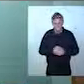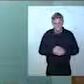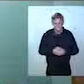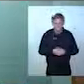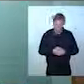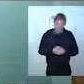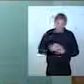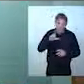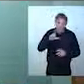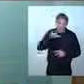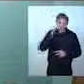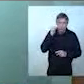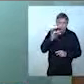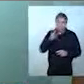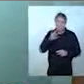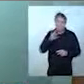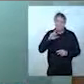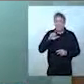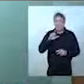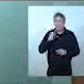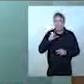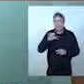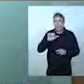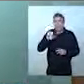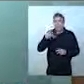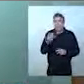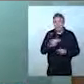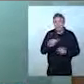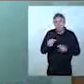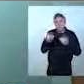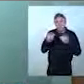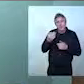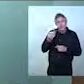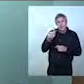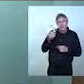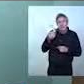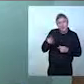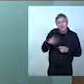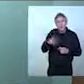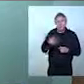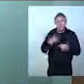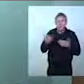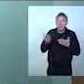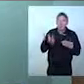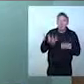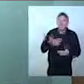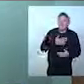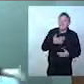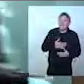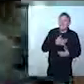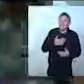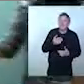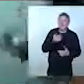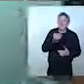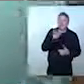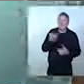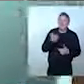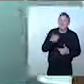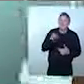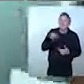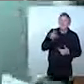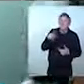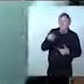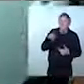Monsieur Florian, votre proposition aurait plus d'intérêt déjà si si vous aviez